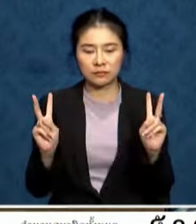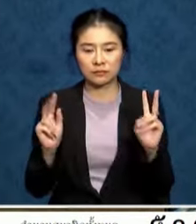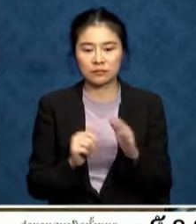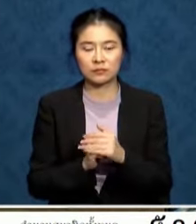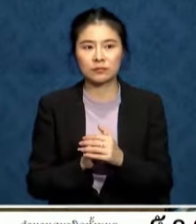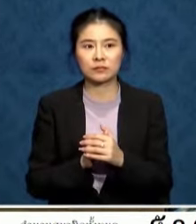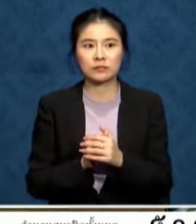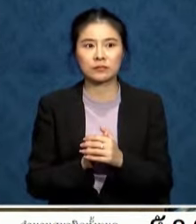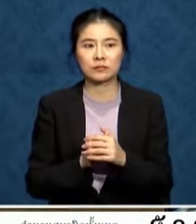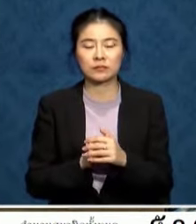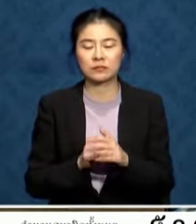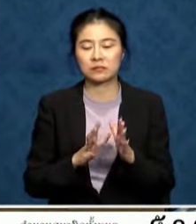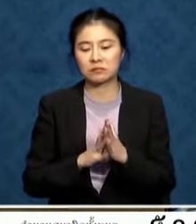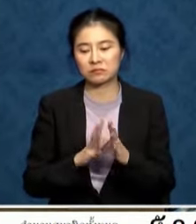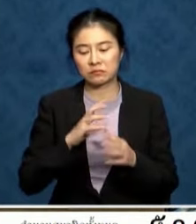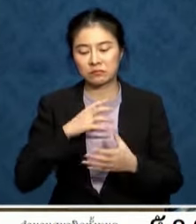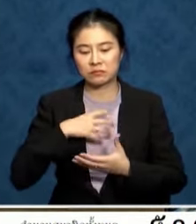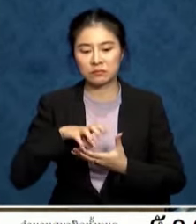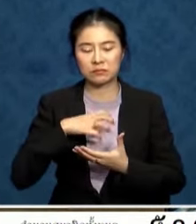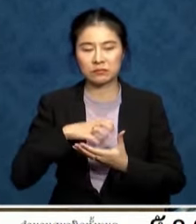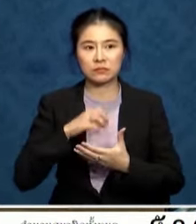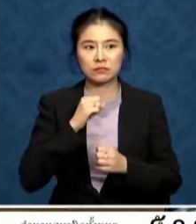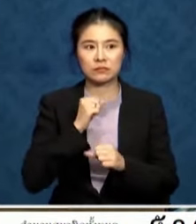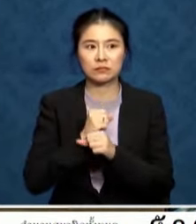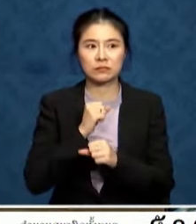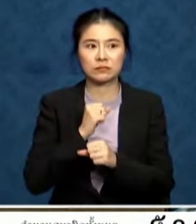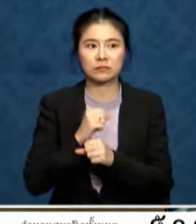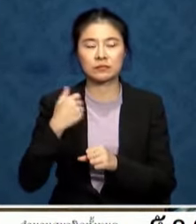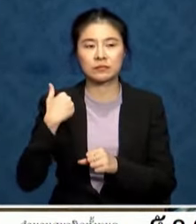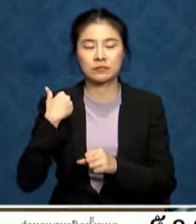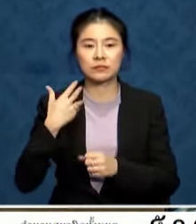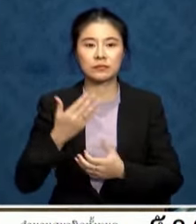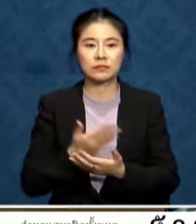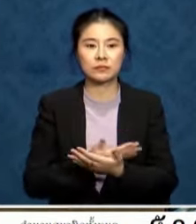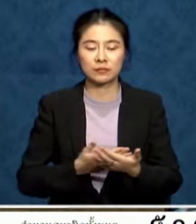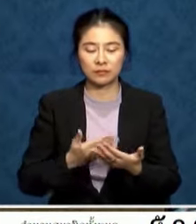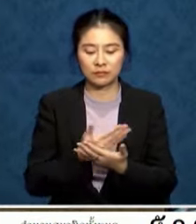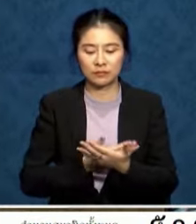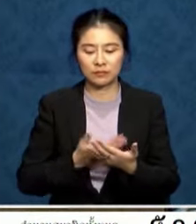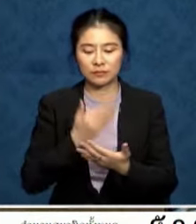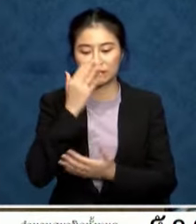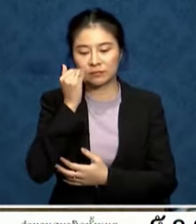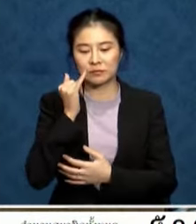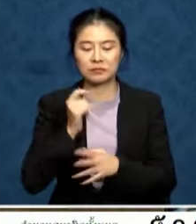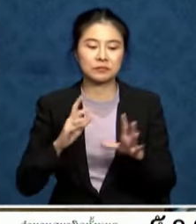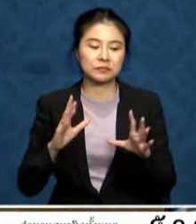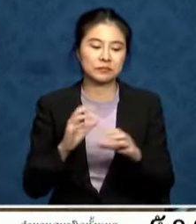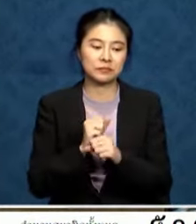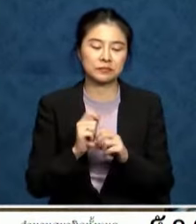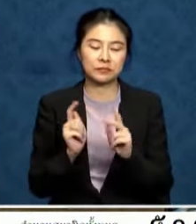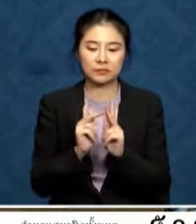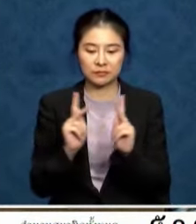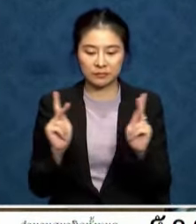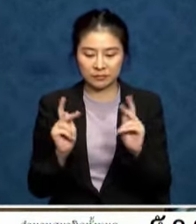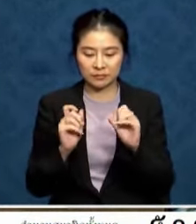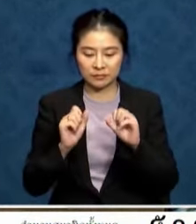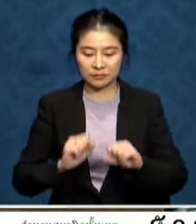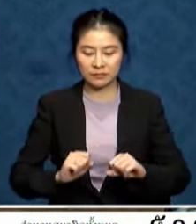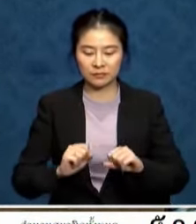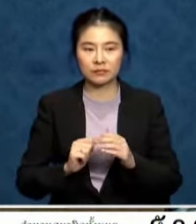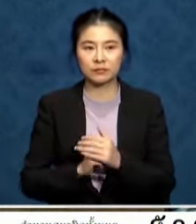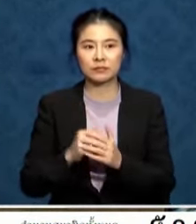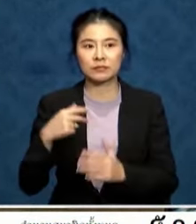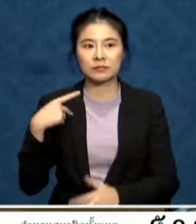ขั้นกรรมธิการในขั้นประยัติก็สามารถที่จะมีการหารือกันเพื่อหาข้อสรุปที่ตรงกันและเป็นประโย